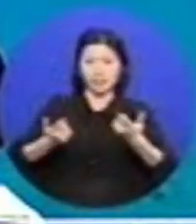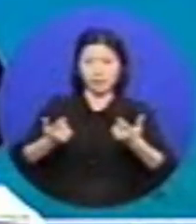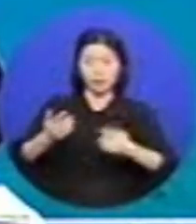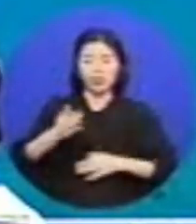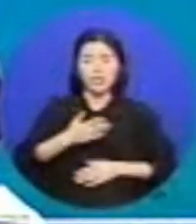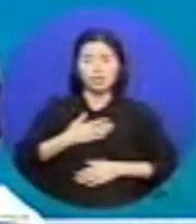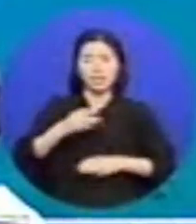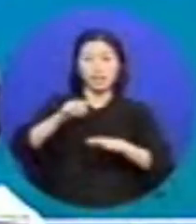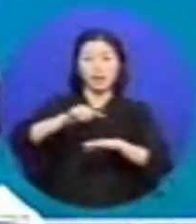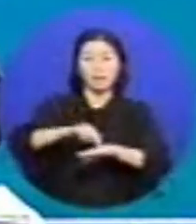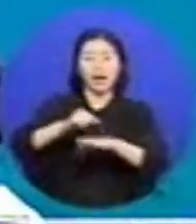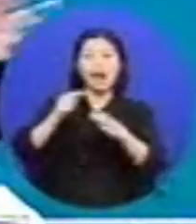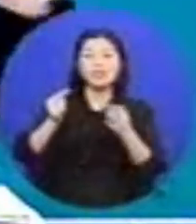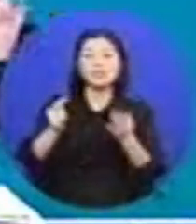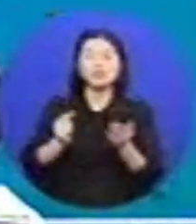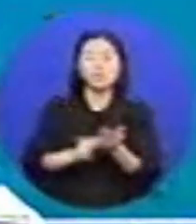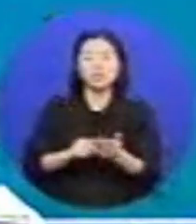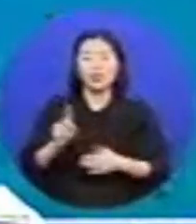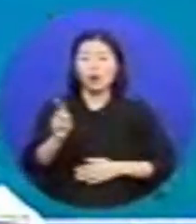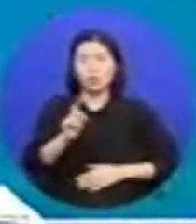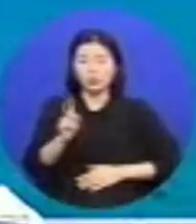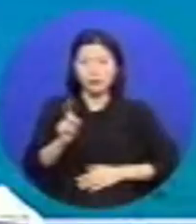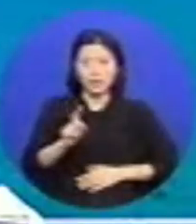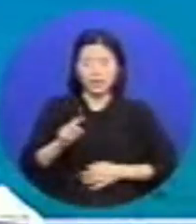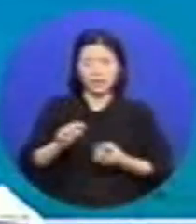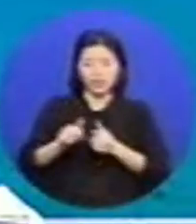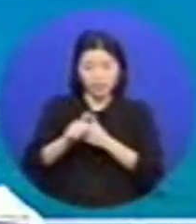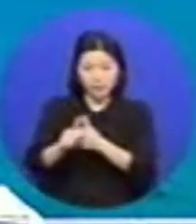마음이 어떠냐에 따라 내 인생이 결정되더라고요.